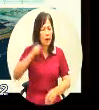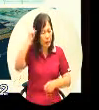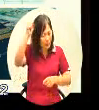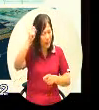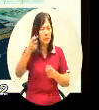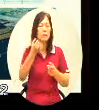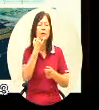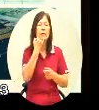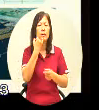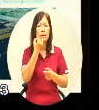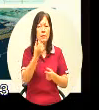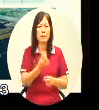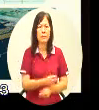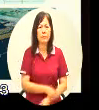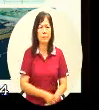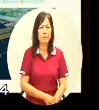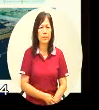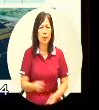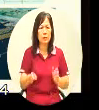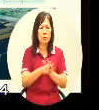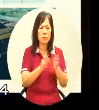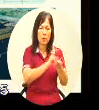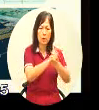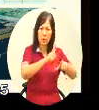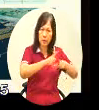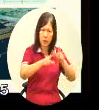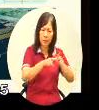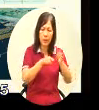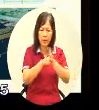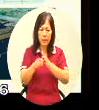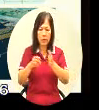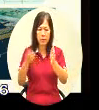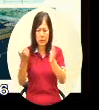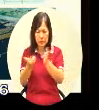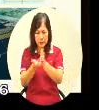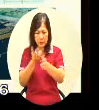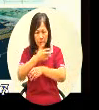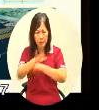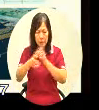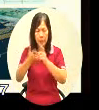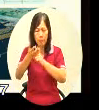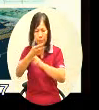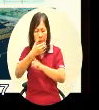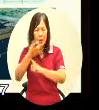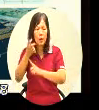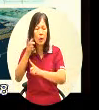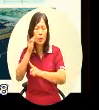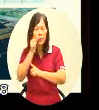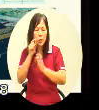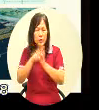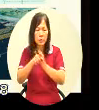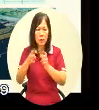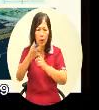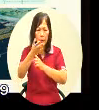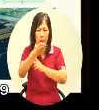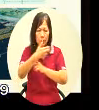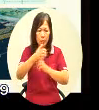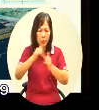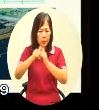好，其实就是从林园一直到前镇一直到旗津的一些渔民朋友，他们开着他们的